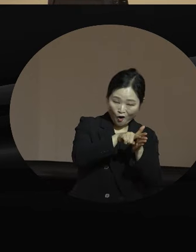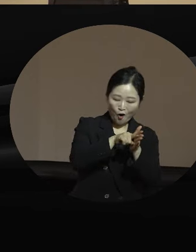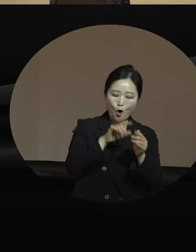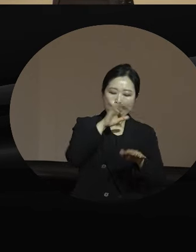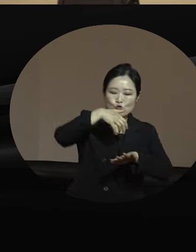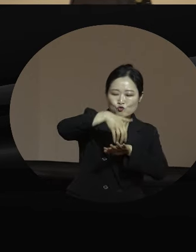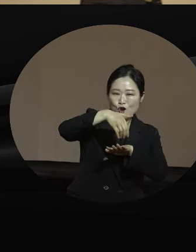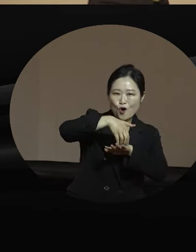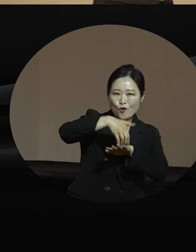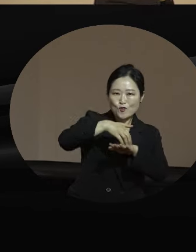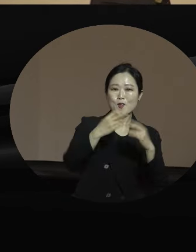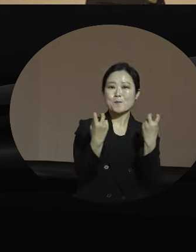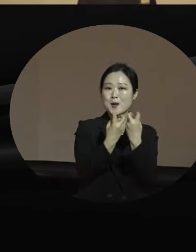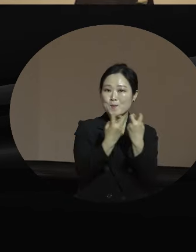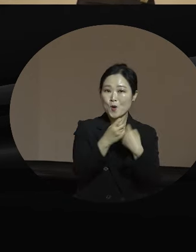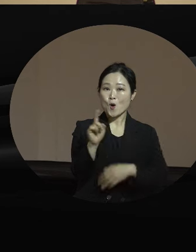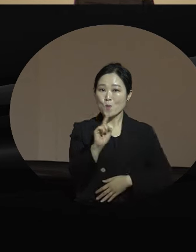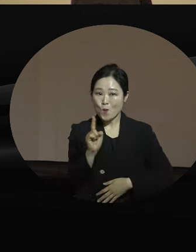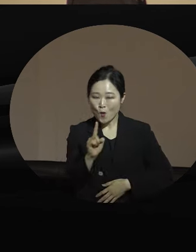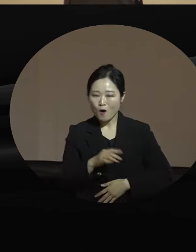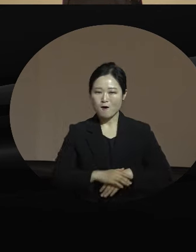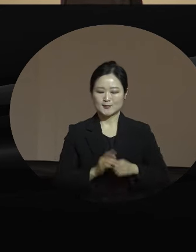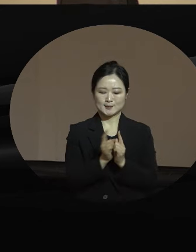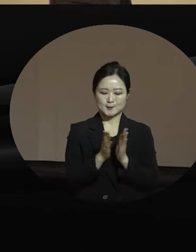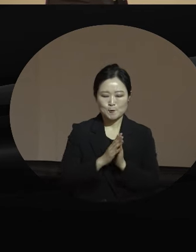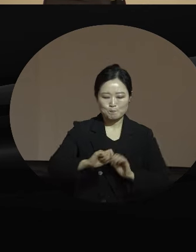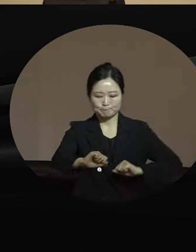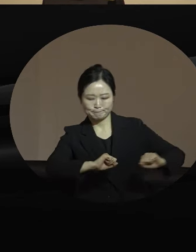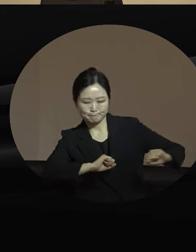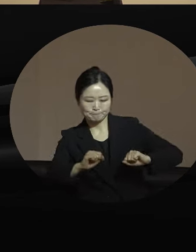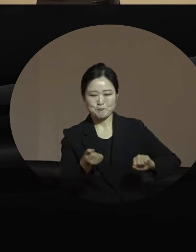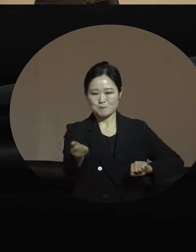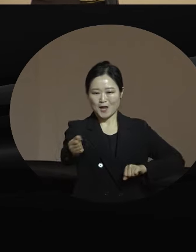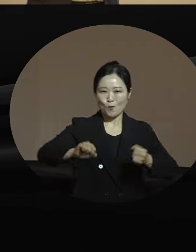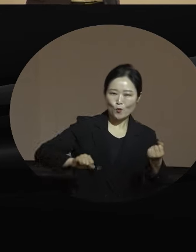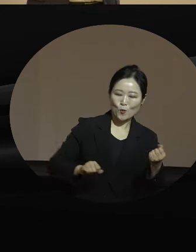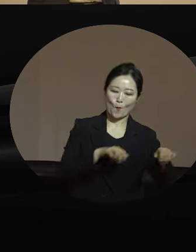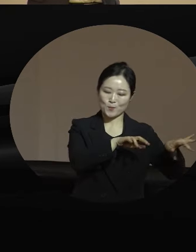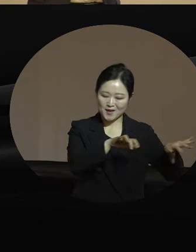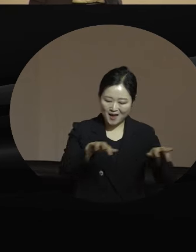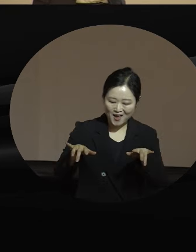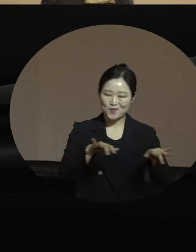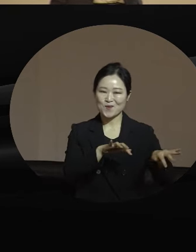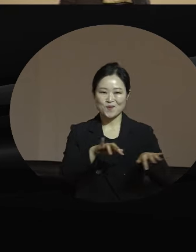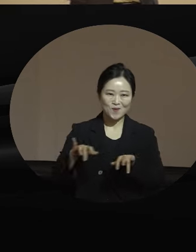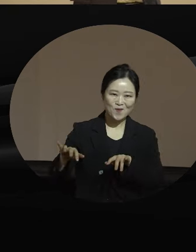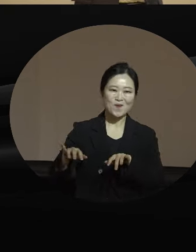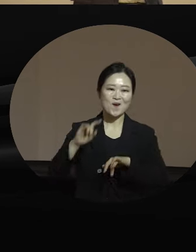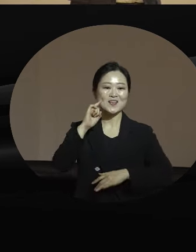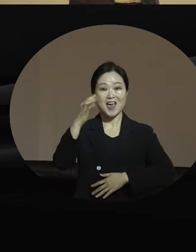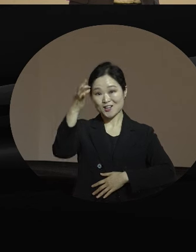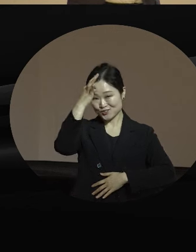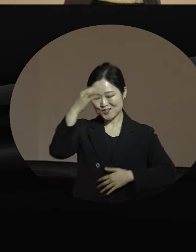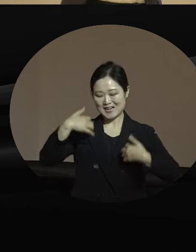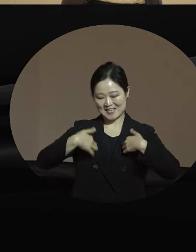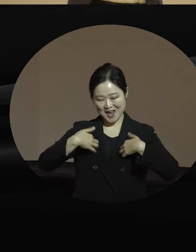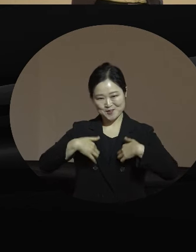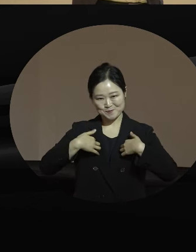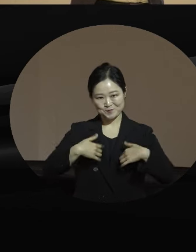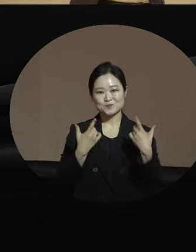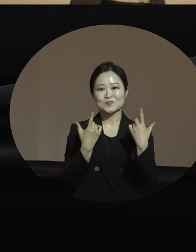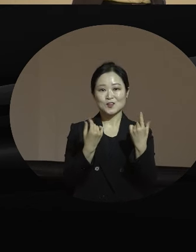하는데 이런 메디테이션을 하거나 뭐 움직임을 하거나 태권도를 하거나 피아노를 치거나 그 인지적인 게임을 하거나 이런